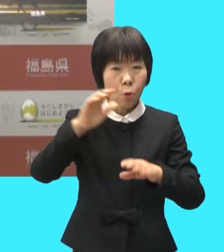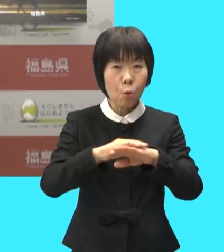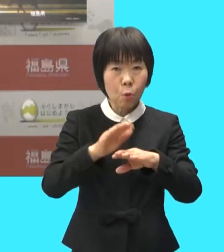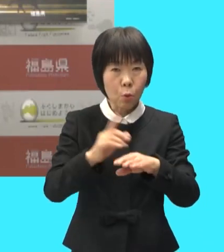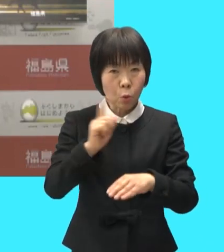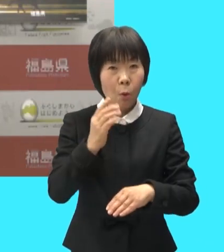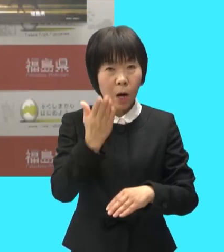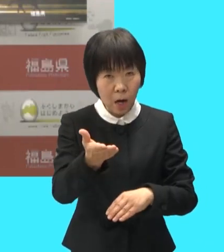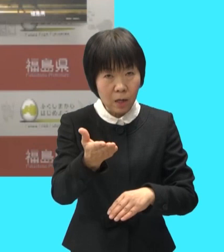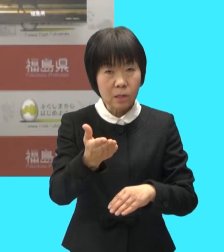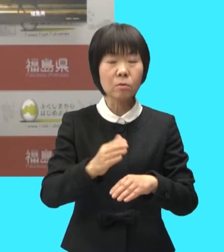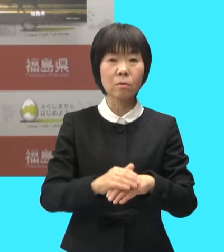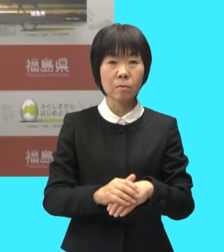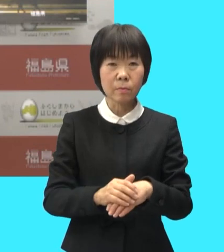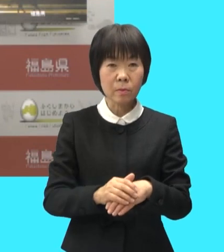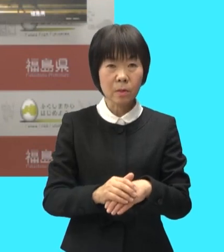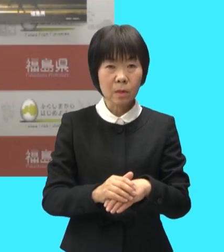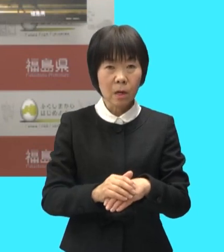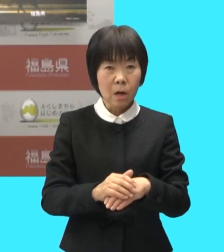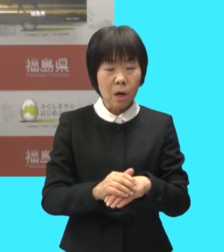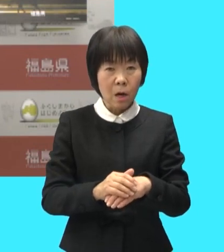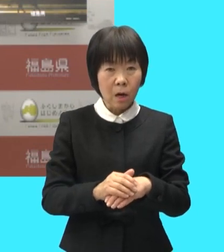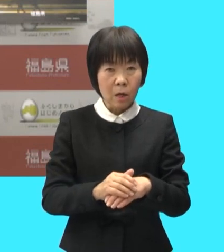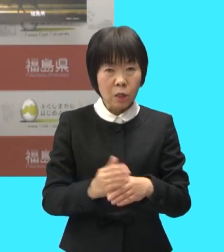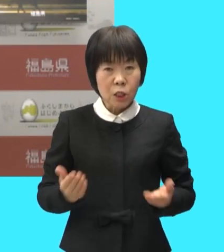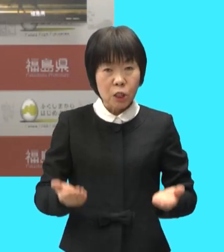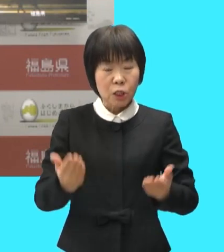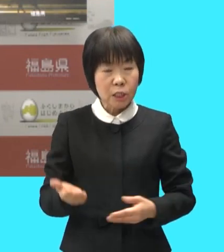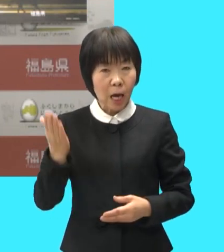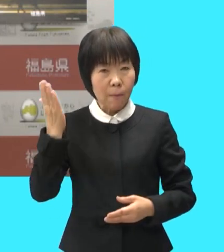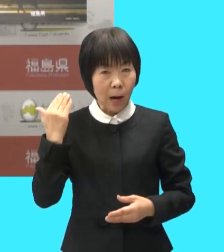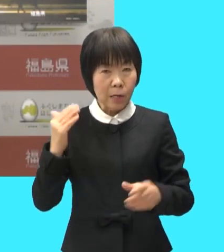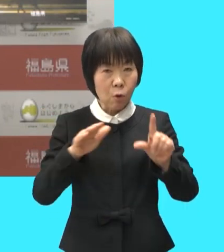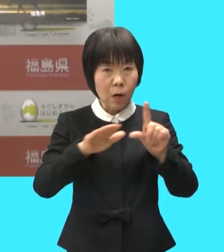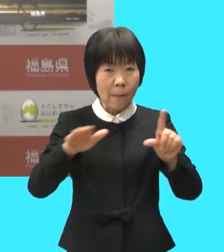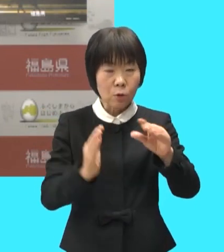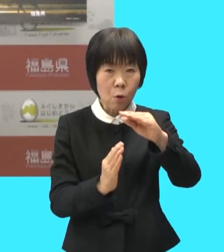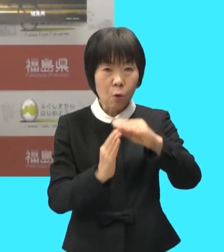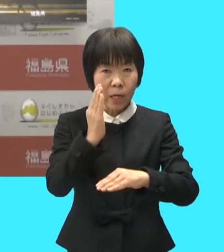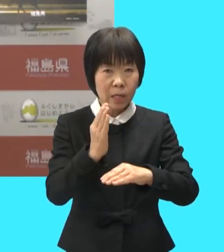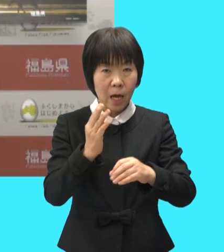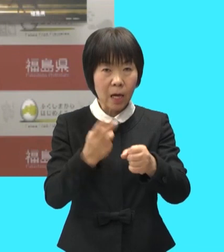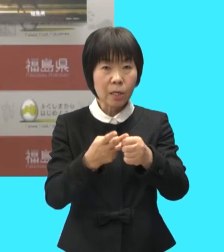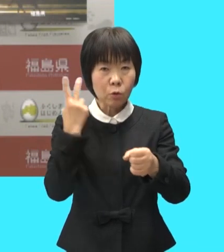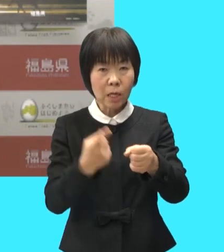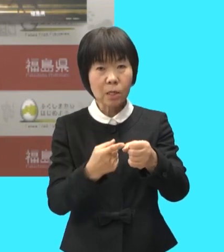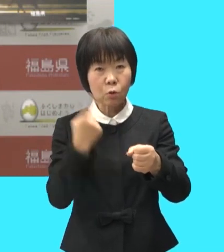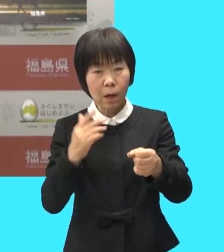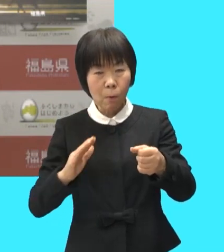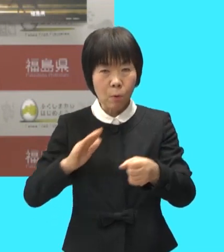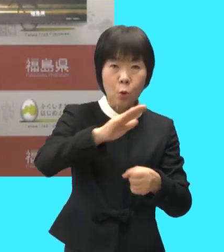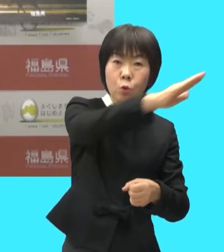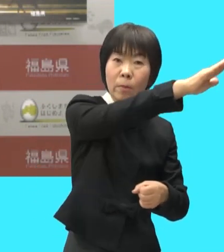。ご承知の通り、震災前水準を超えてかなり一昨年伸びた、そして昨年もおかげさまで伸び